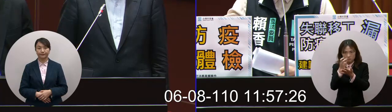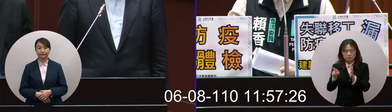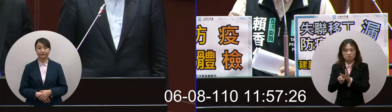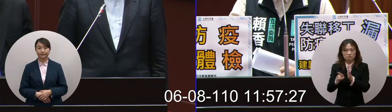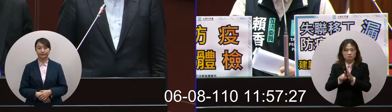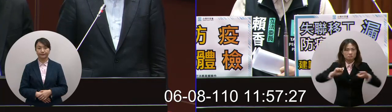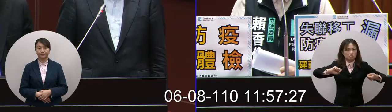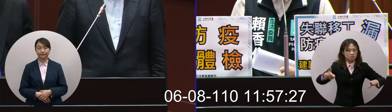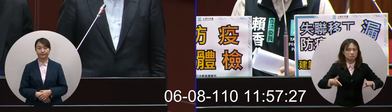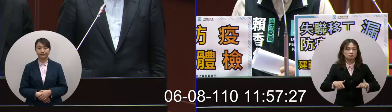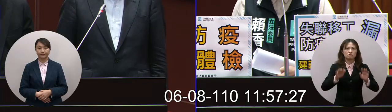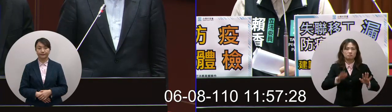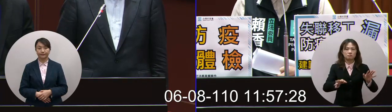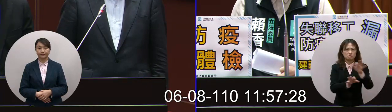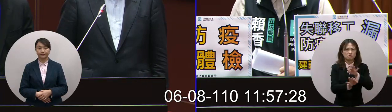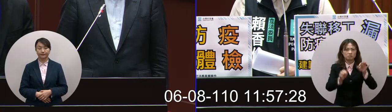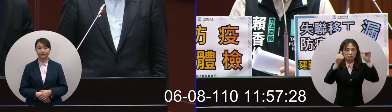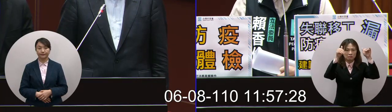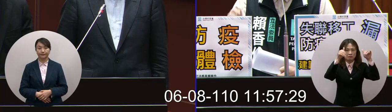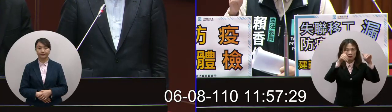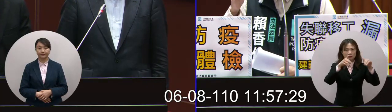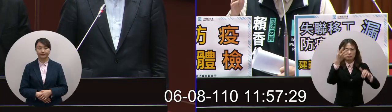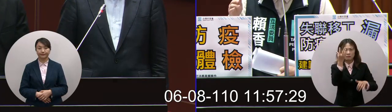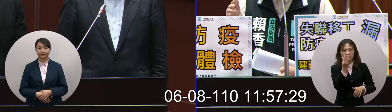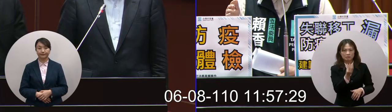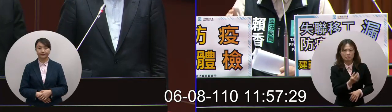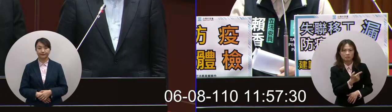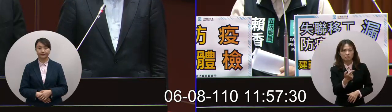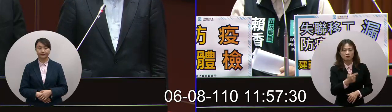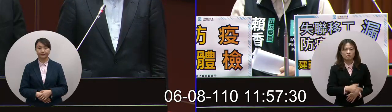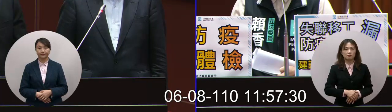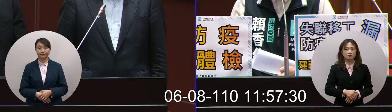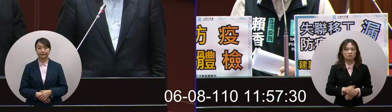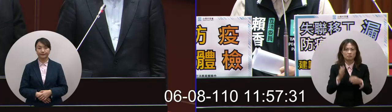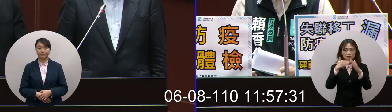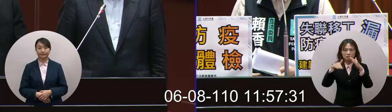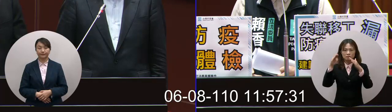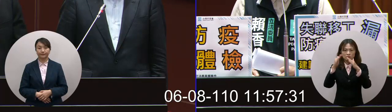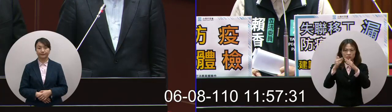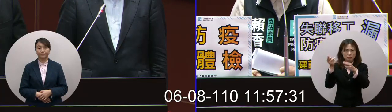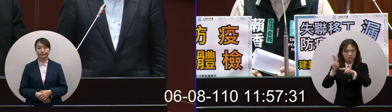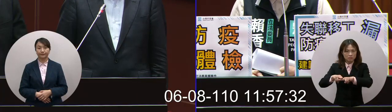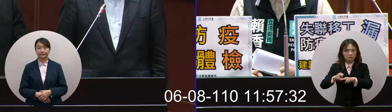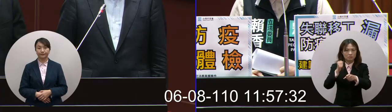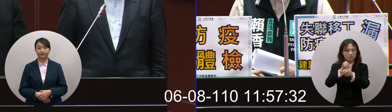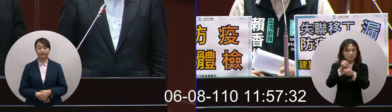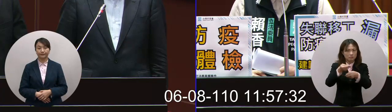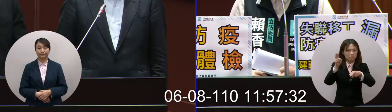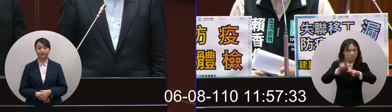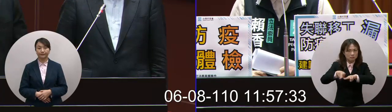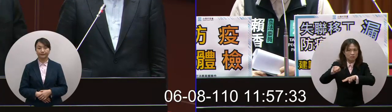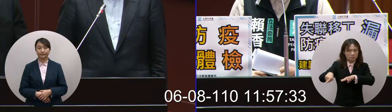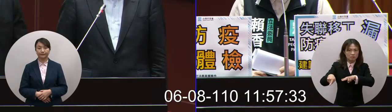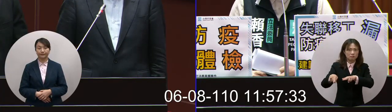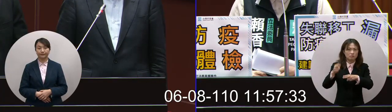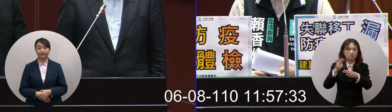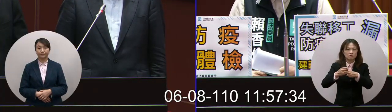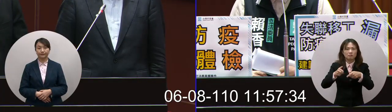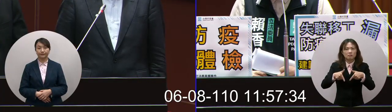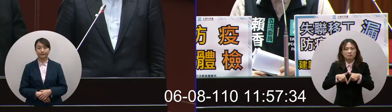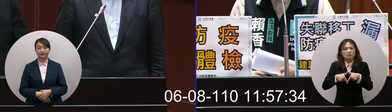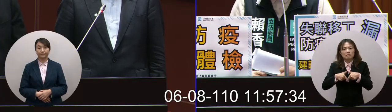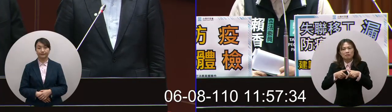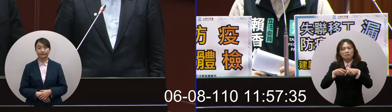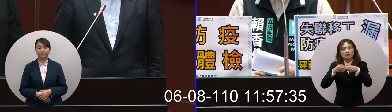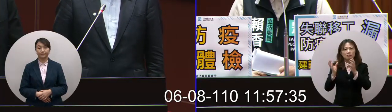服务是往下掉到谷底的，然后停班停课造成的这种信心的崩溃是很焦虑的。